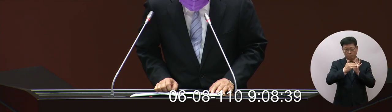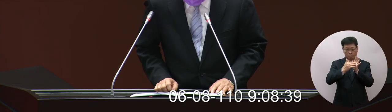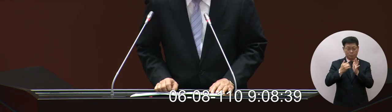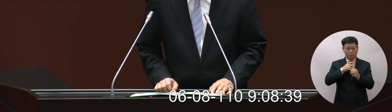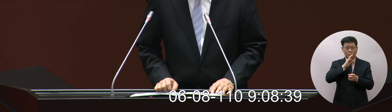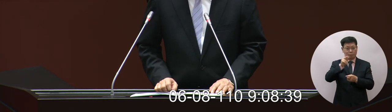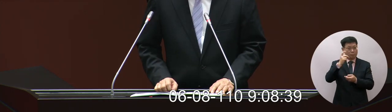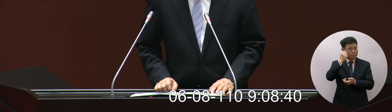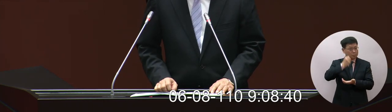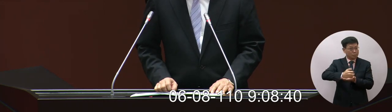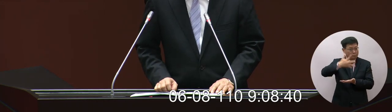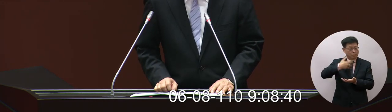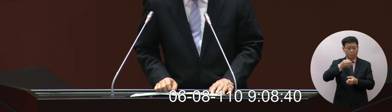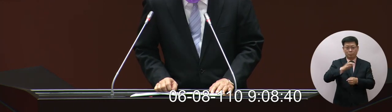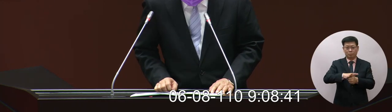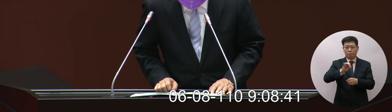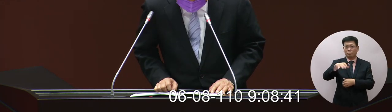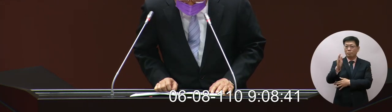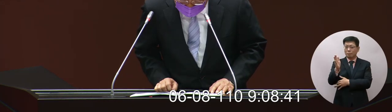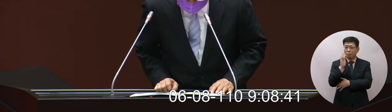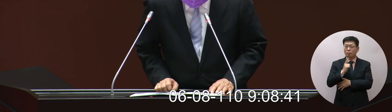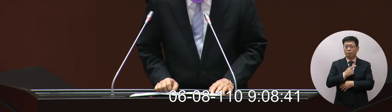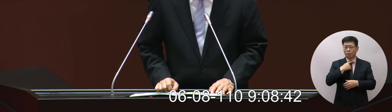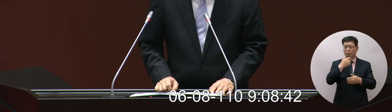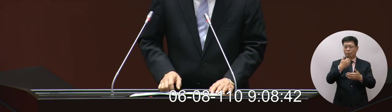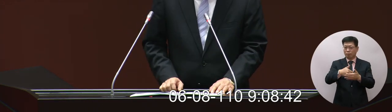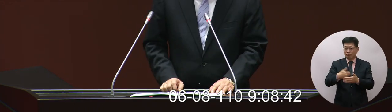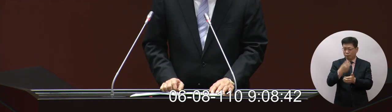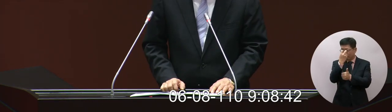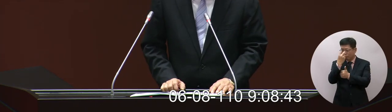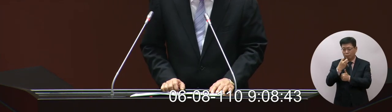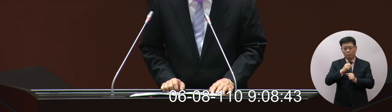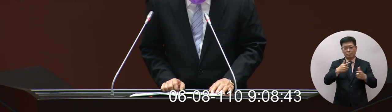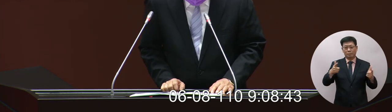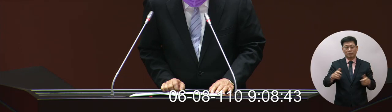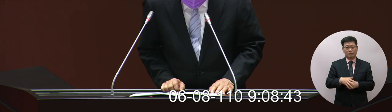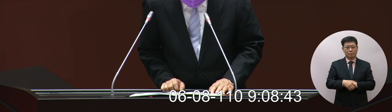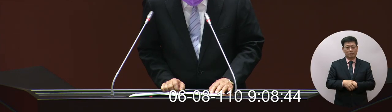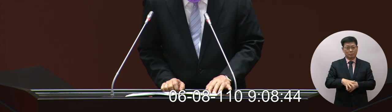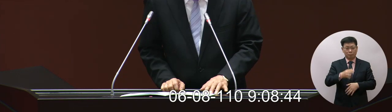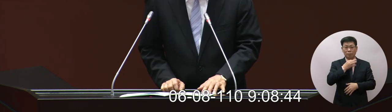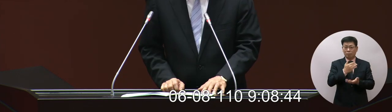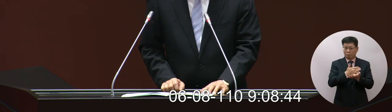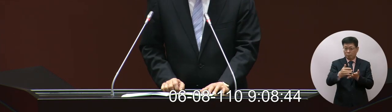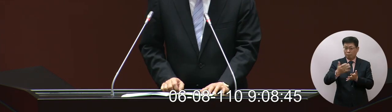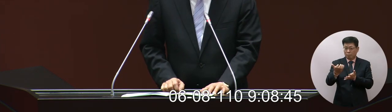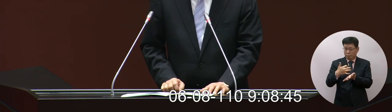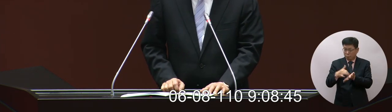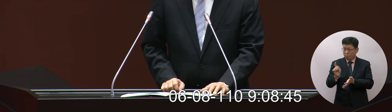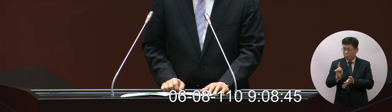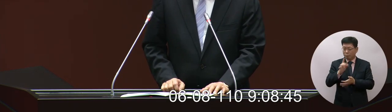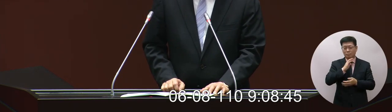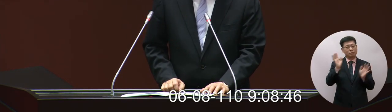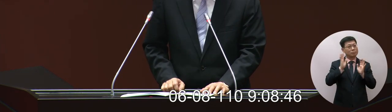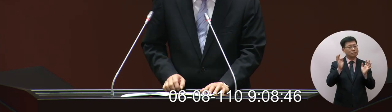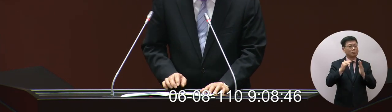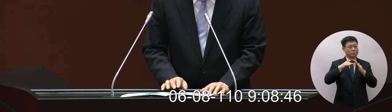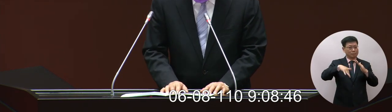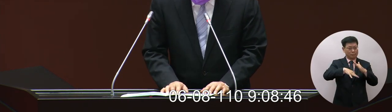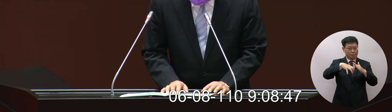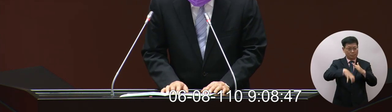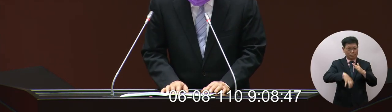补助地方政府检疫等等。纾困经费用于办理孩童家